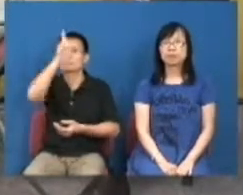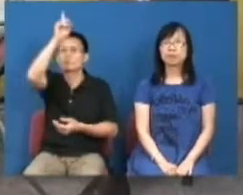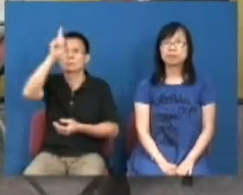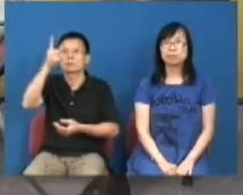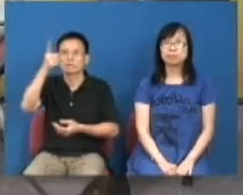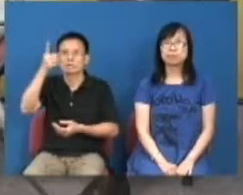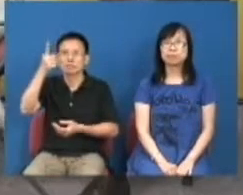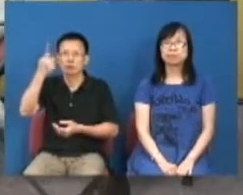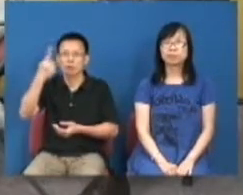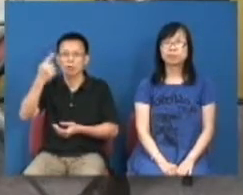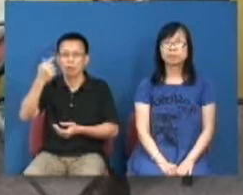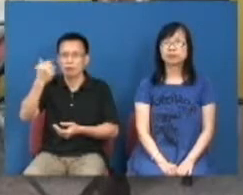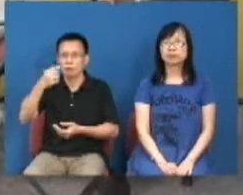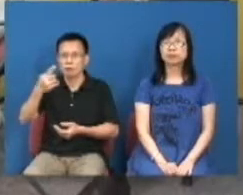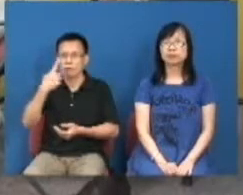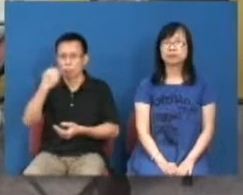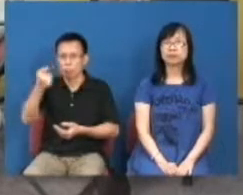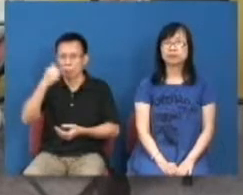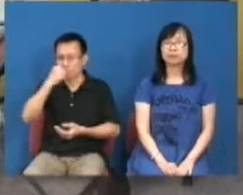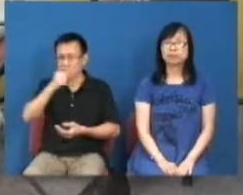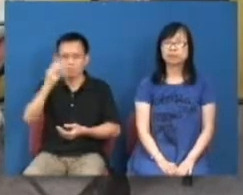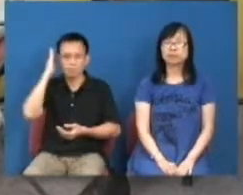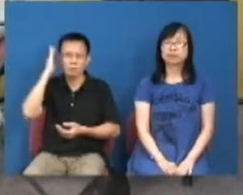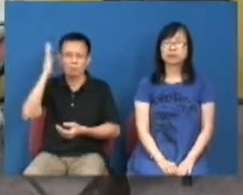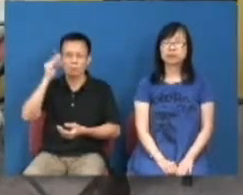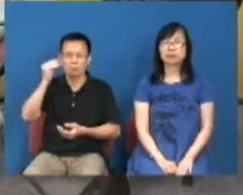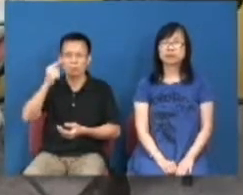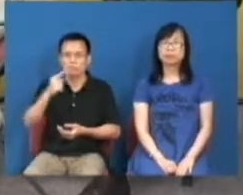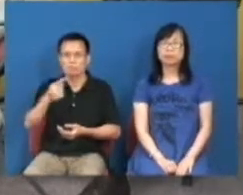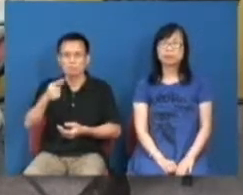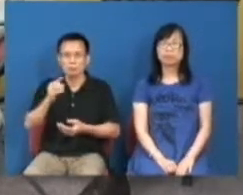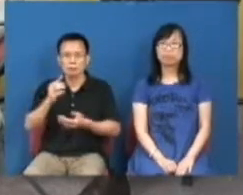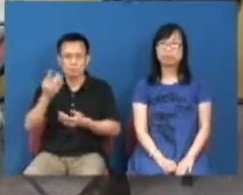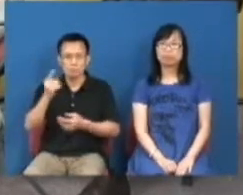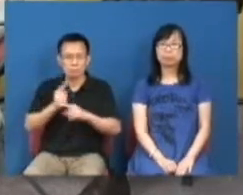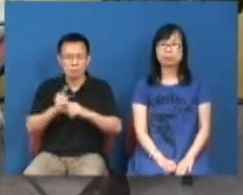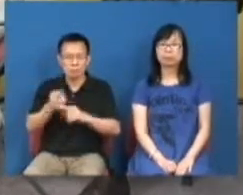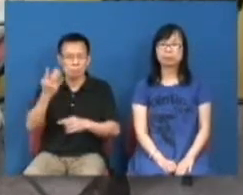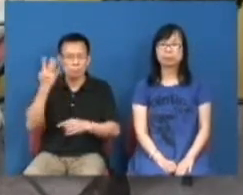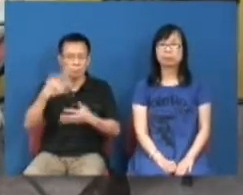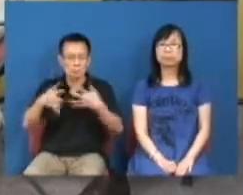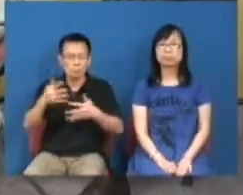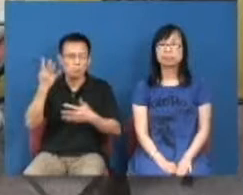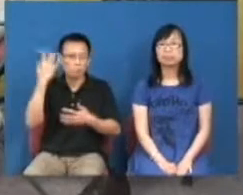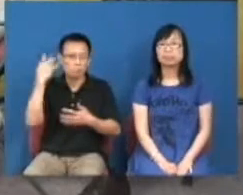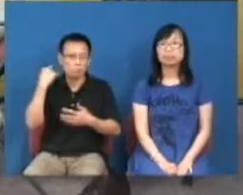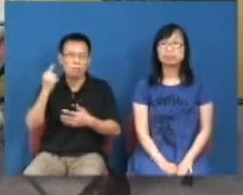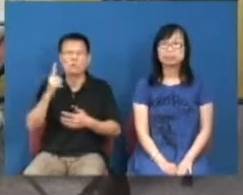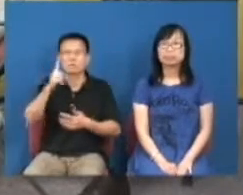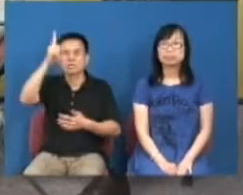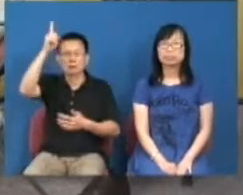嗰位希龍咁威先生嘅樓上嚇。當時個背景環境就係話，當嗰個天